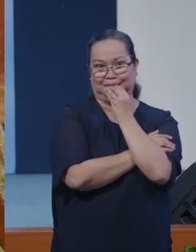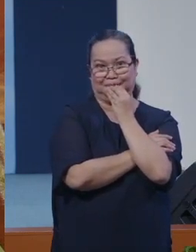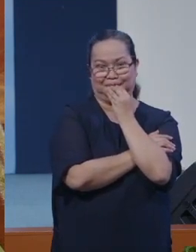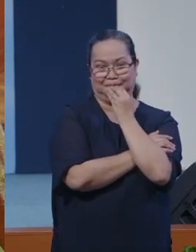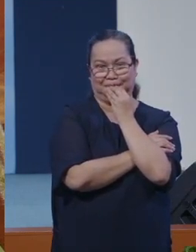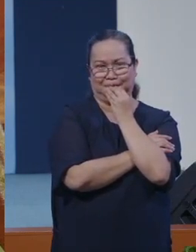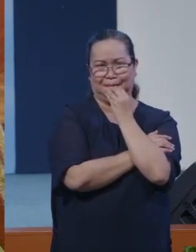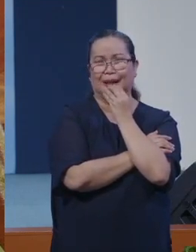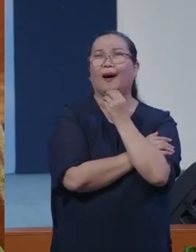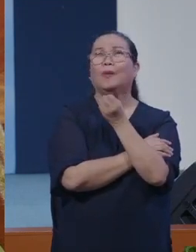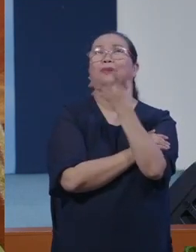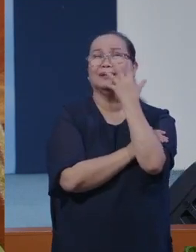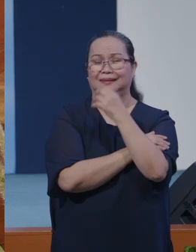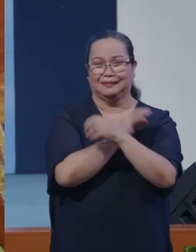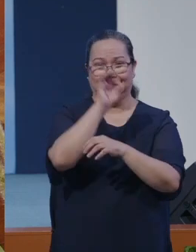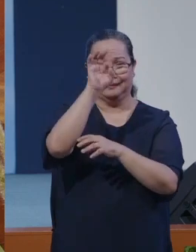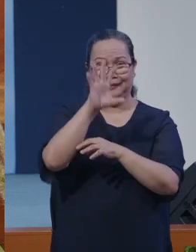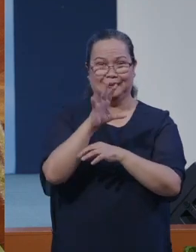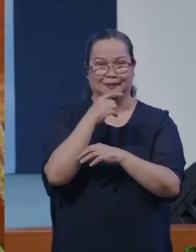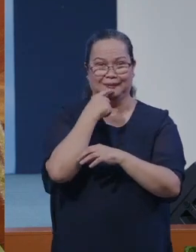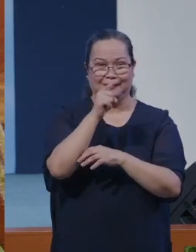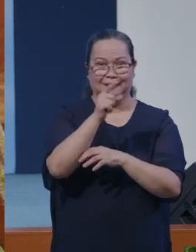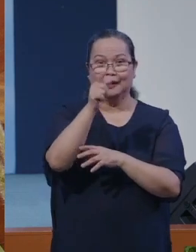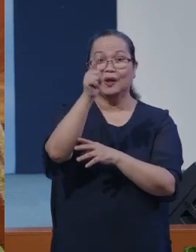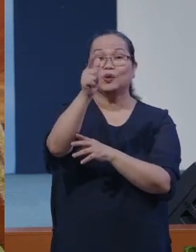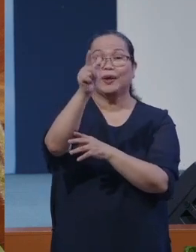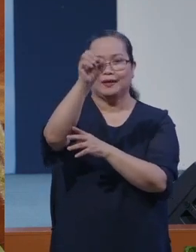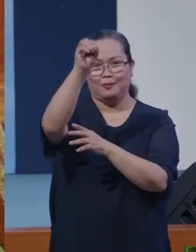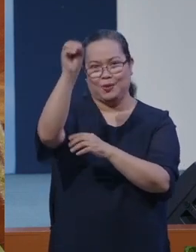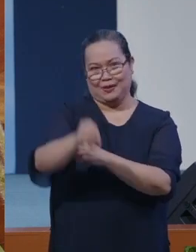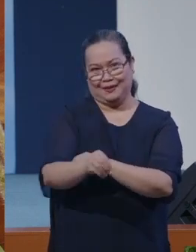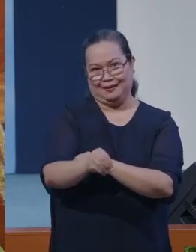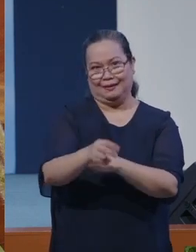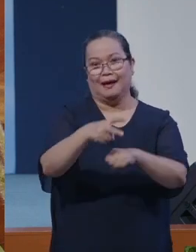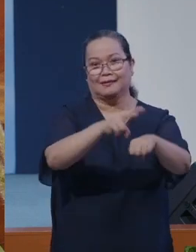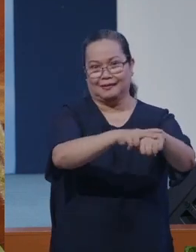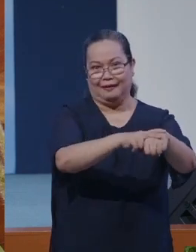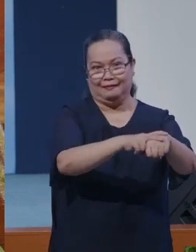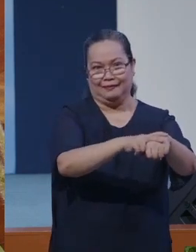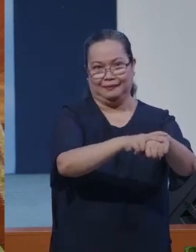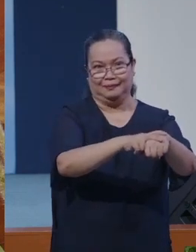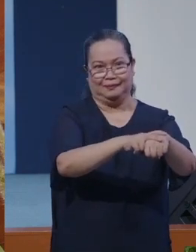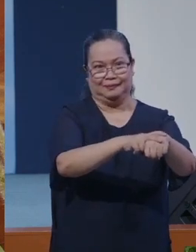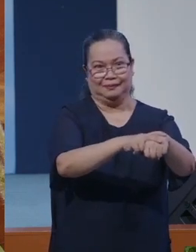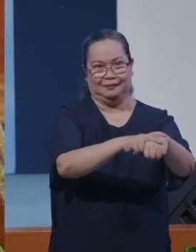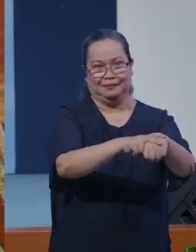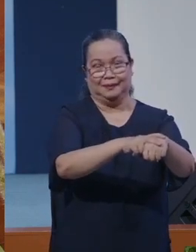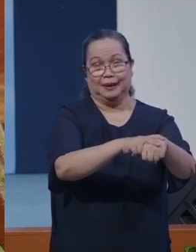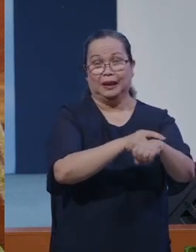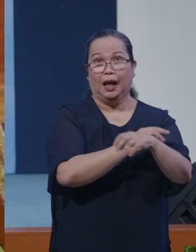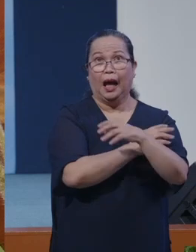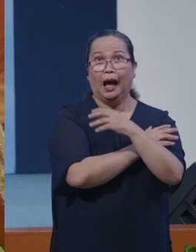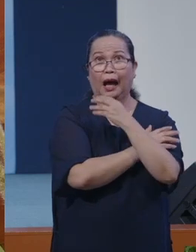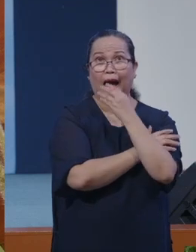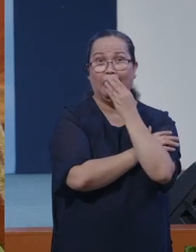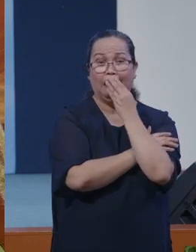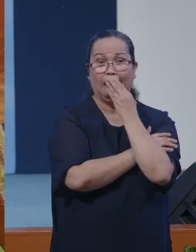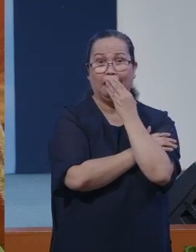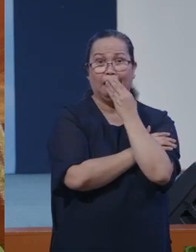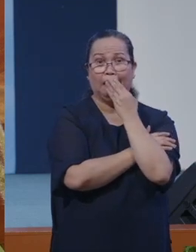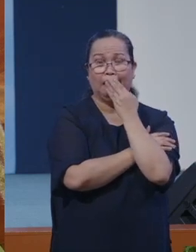Magkano nga ba, Pastor? Ang challenge ko sa inyo, 20%. At least. Yay!